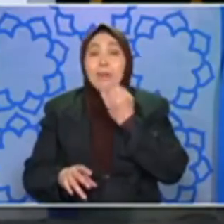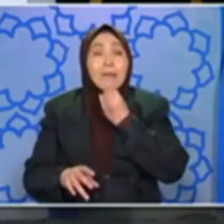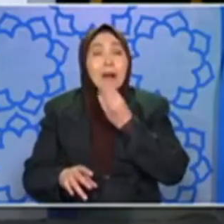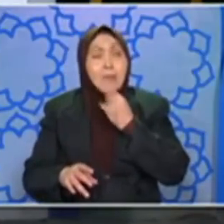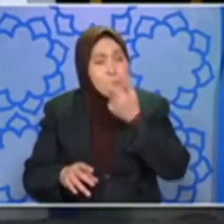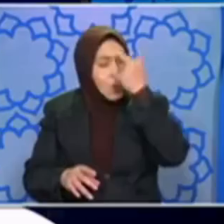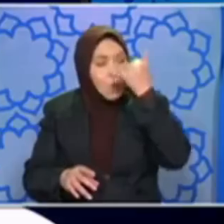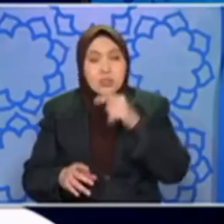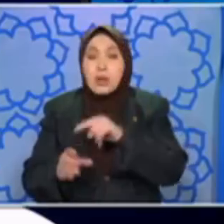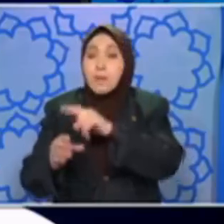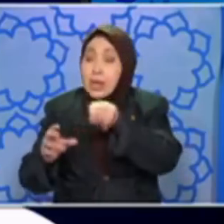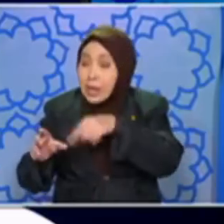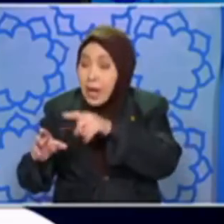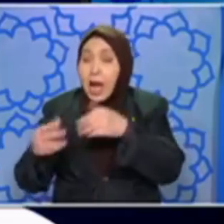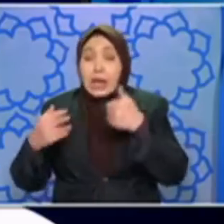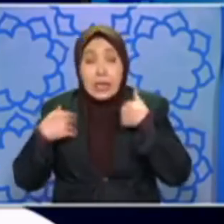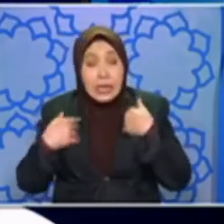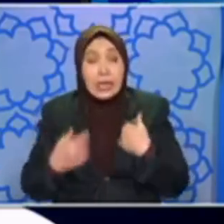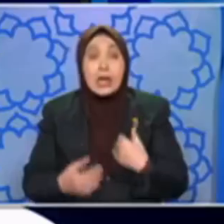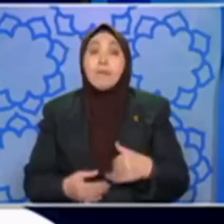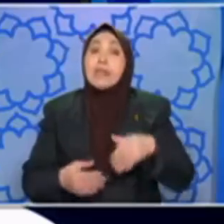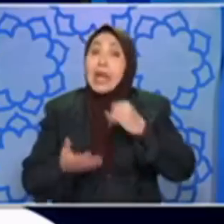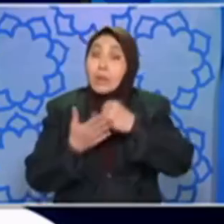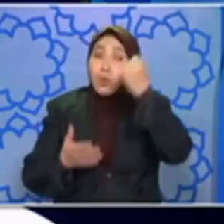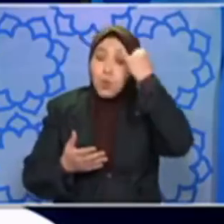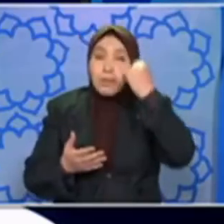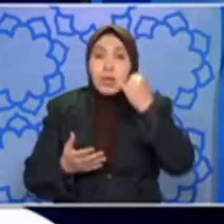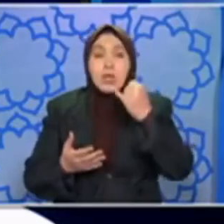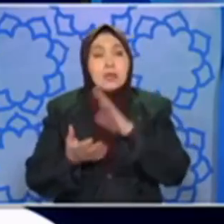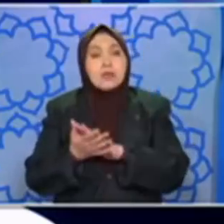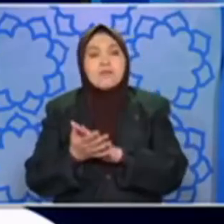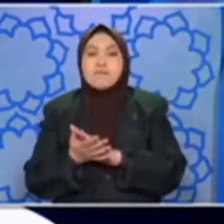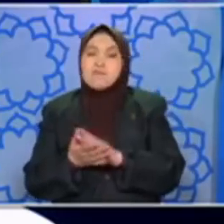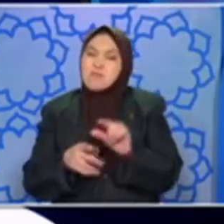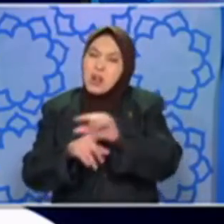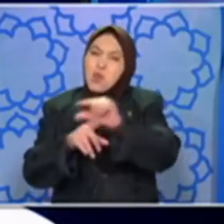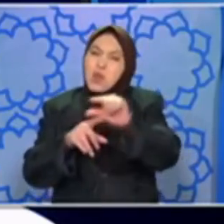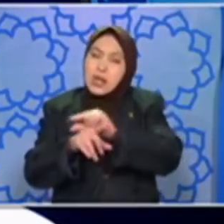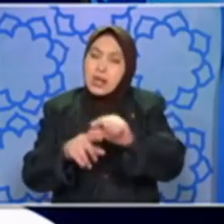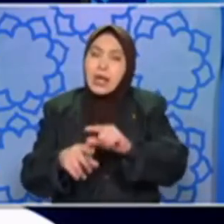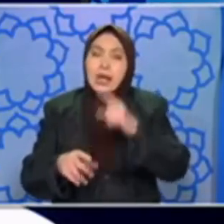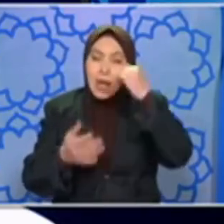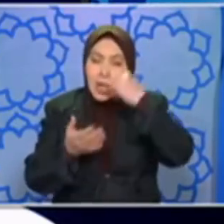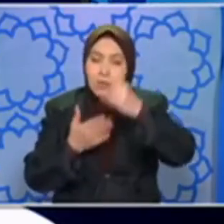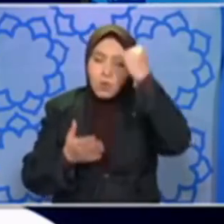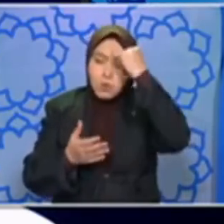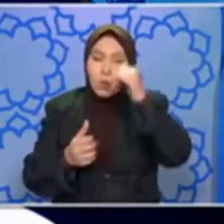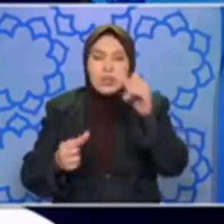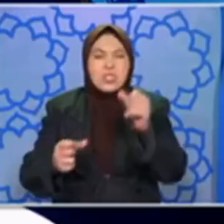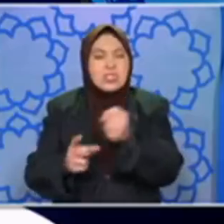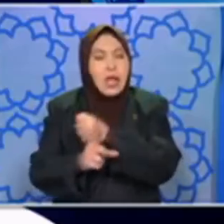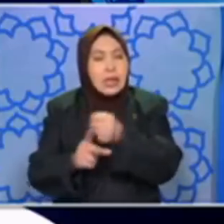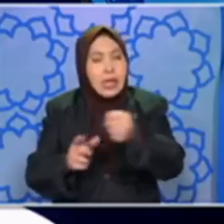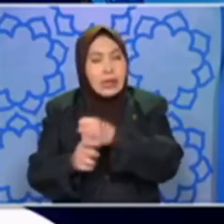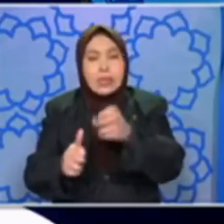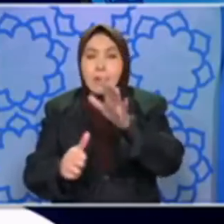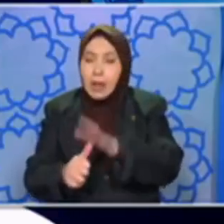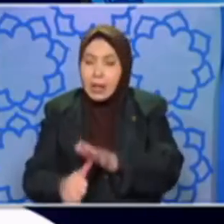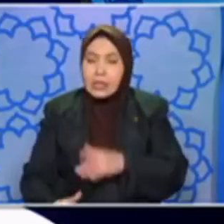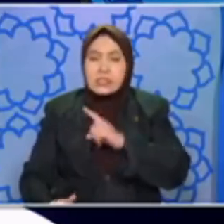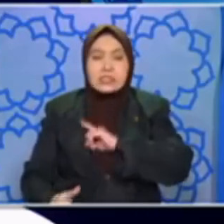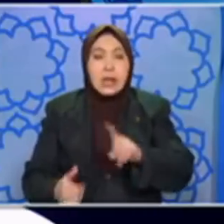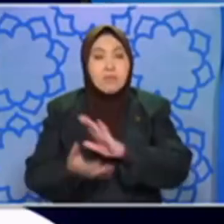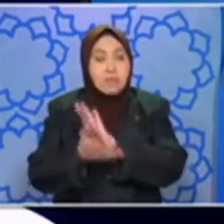kerana mereka ada ilmu, mereka memanipulasikan dunia. Tetapi umat Islam, kita tidak mahu jadi begitu. Kita doakan